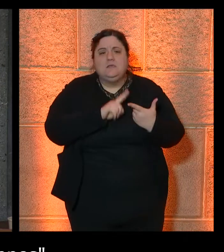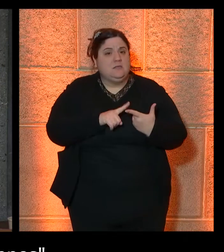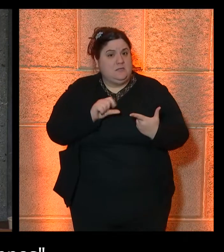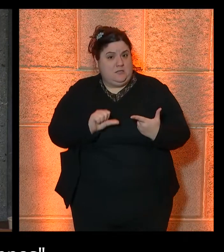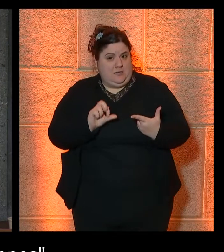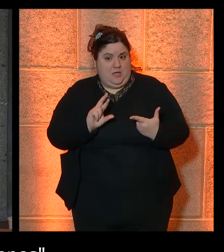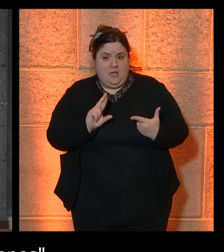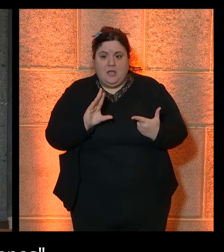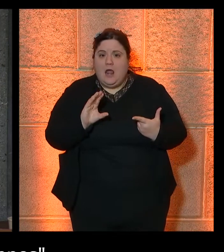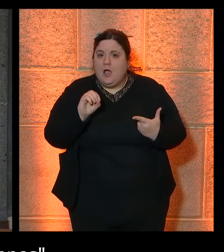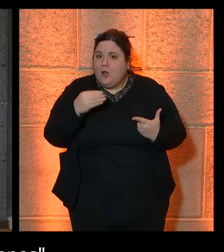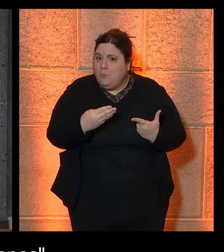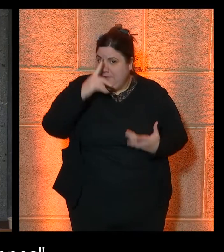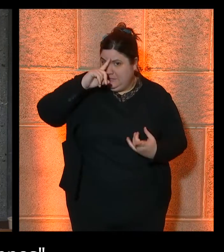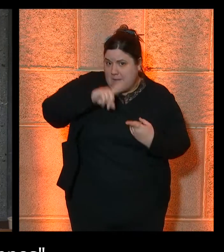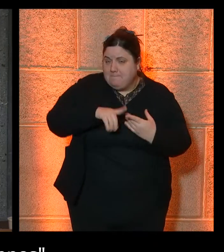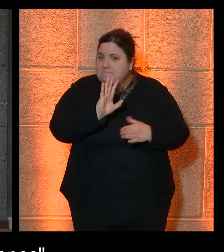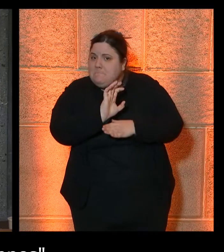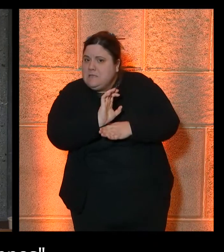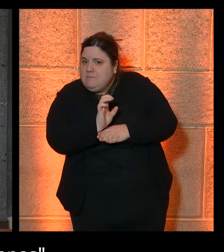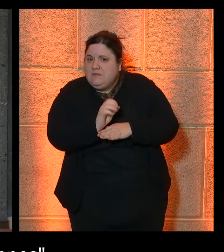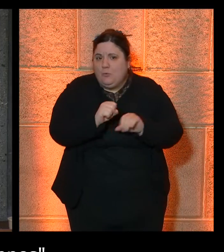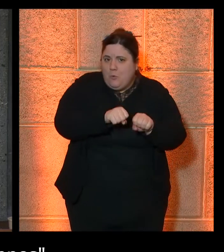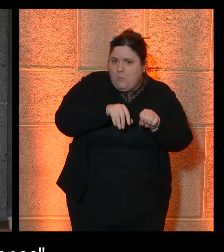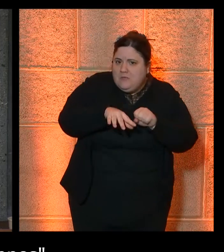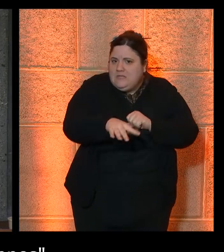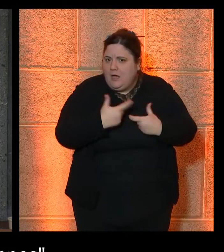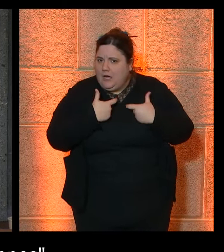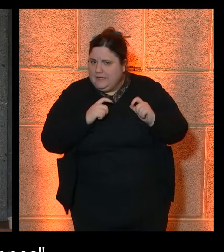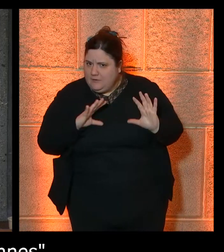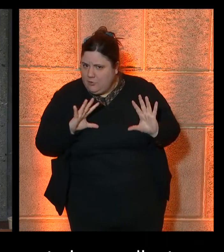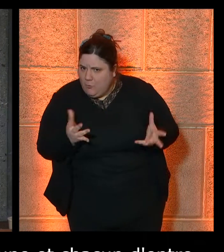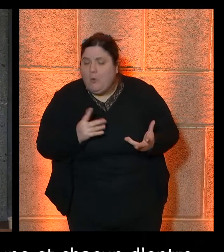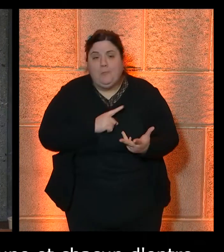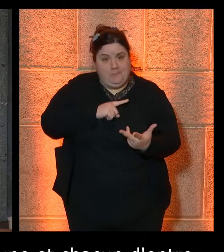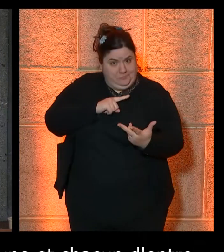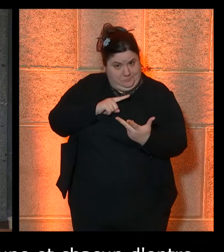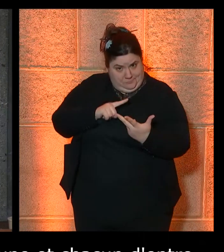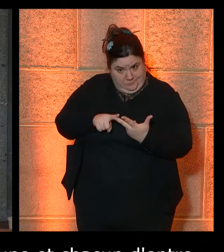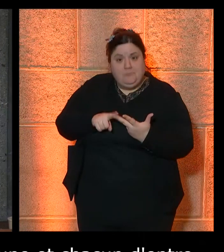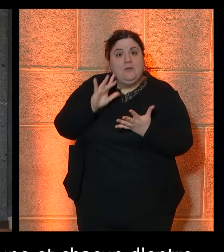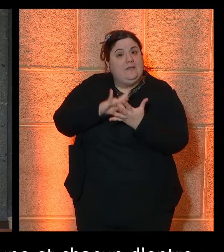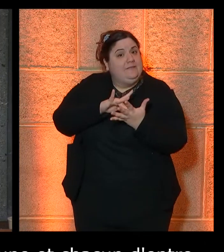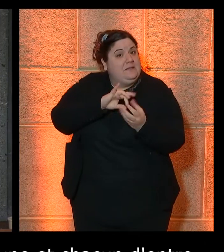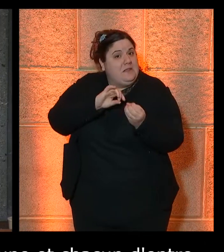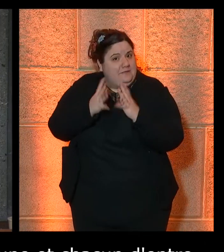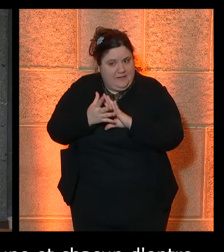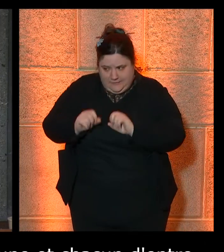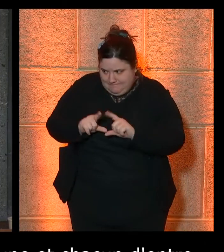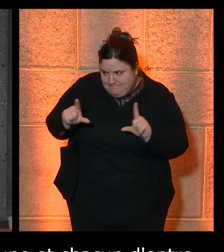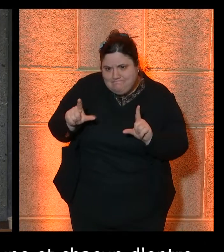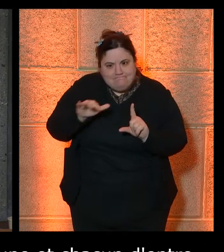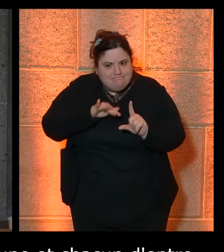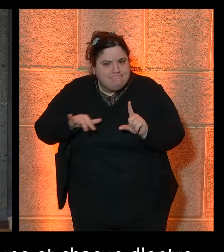le cadre de l'accessibilité des médias audiovisuels. Nous avons vu celui des sites internet et de